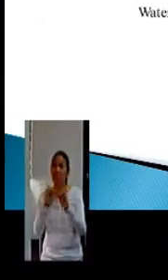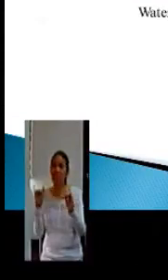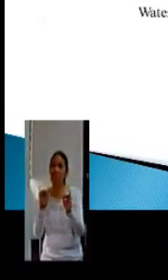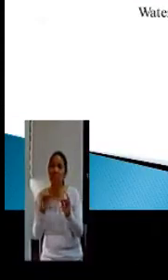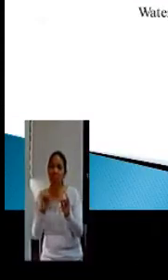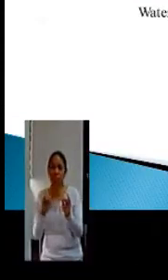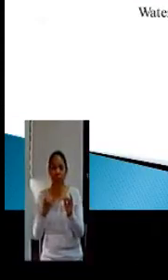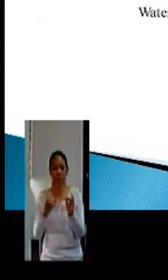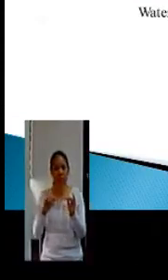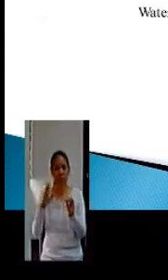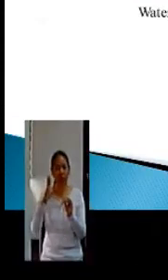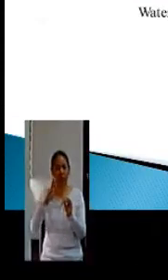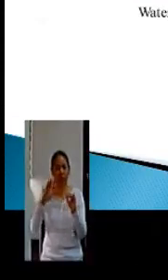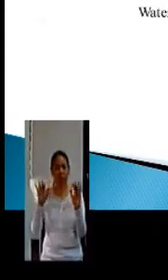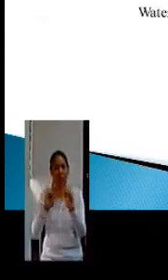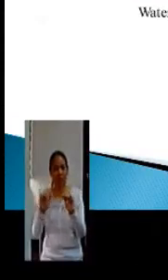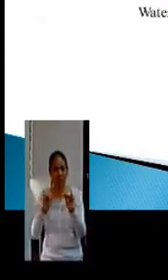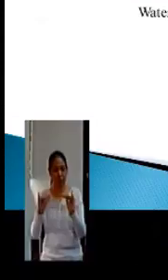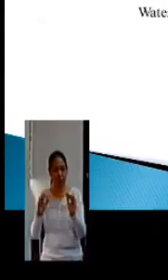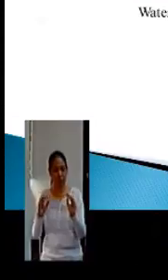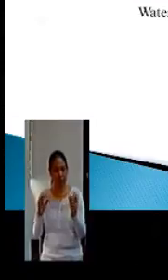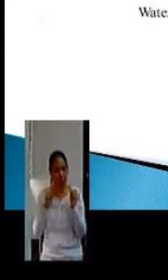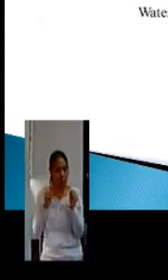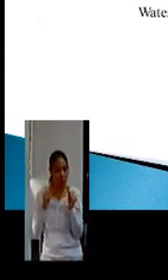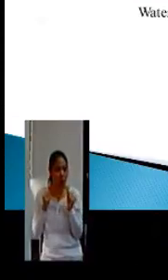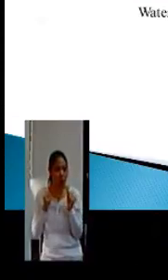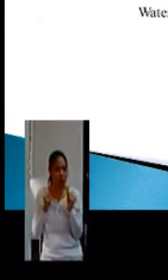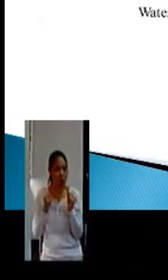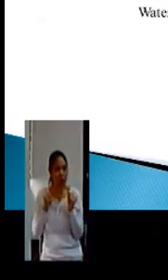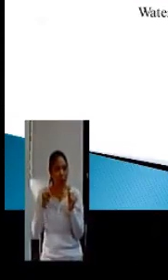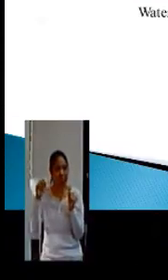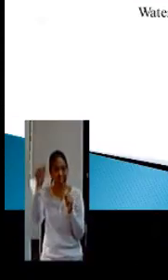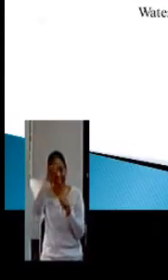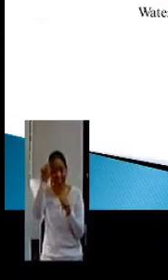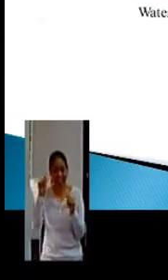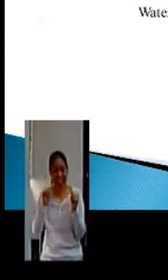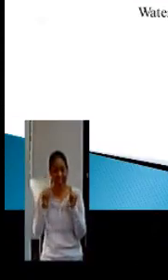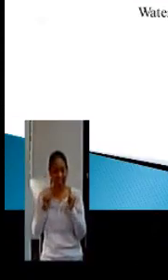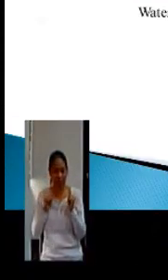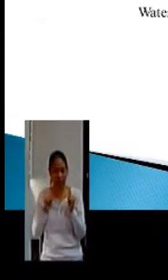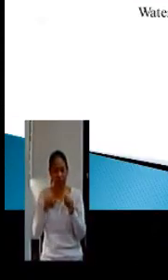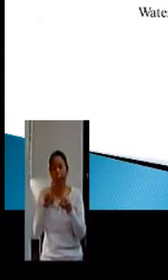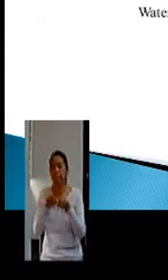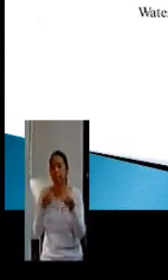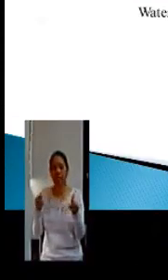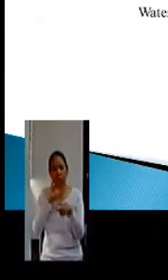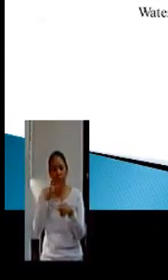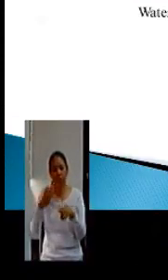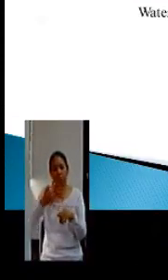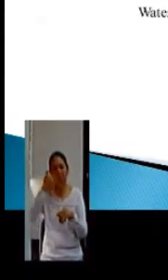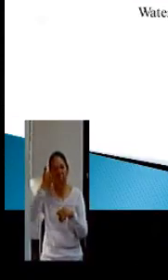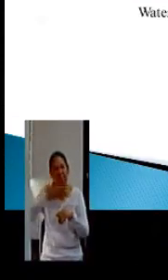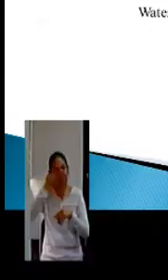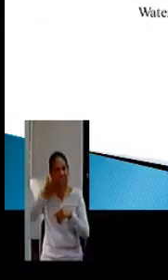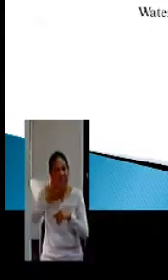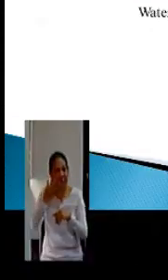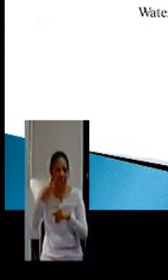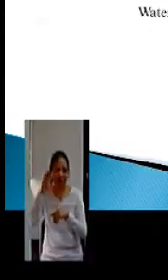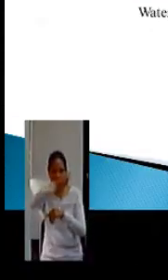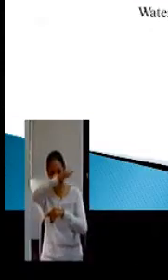ganito ang amoy ng aming, what do you call this, hangin. So, this is how I